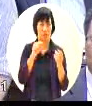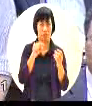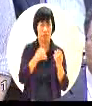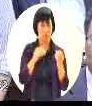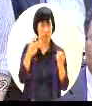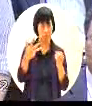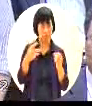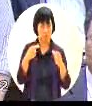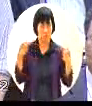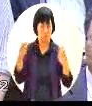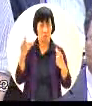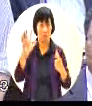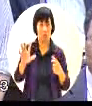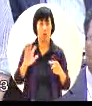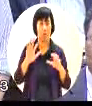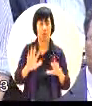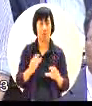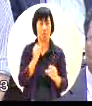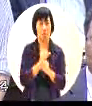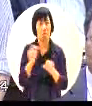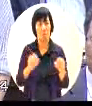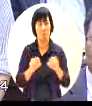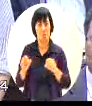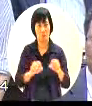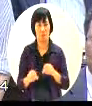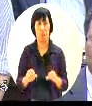划。但是吼，虽然咱的建筑面积是